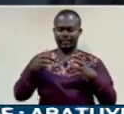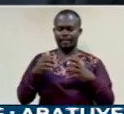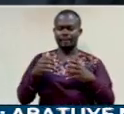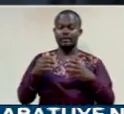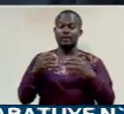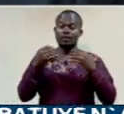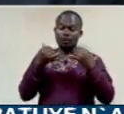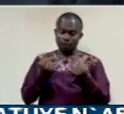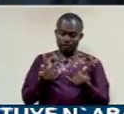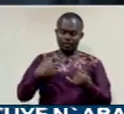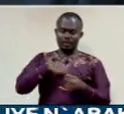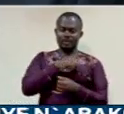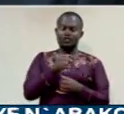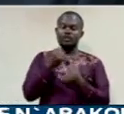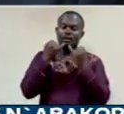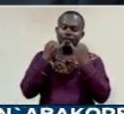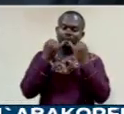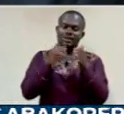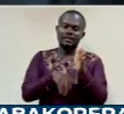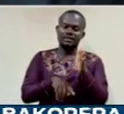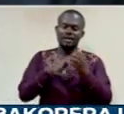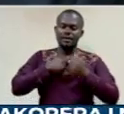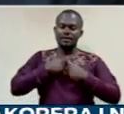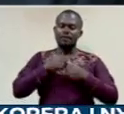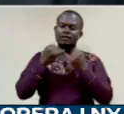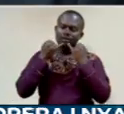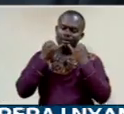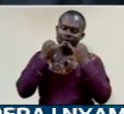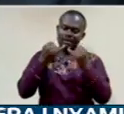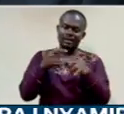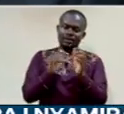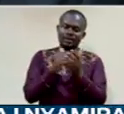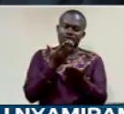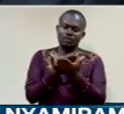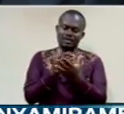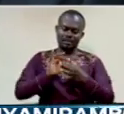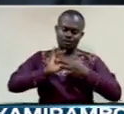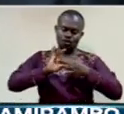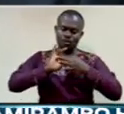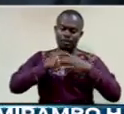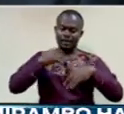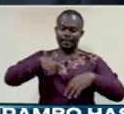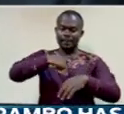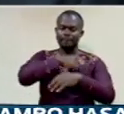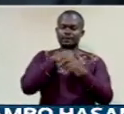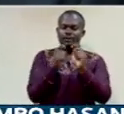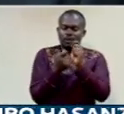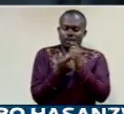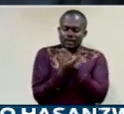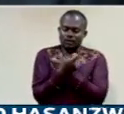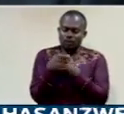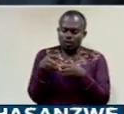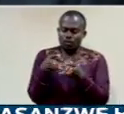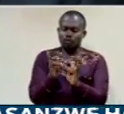rero nuko abanyarwanda twabahumuriza ahubwo tukabasaba ubumwe bwacu tukabugira isoko